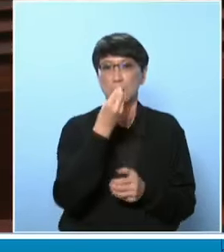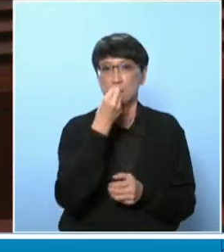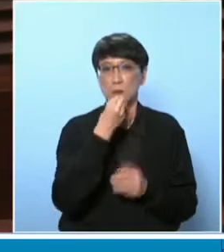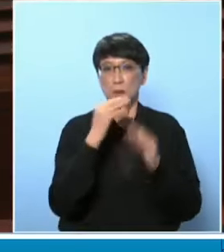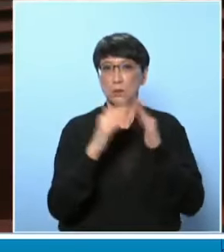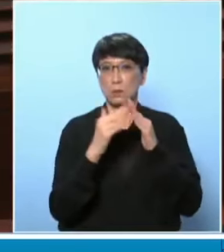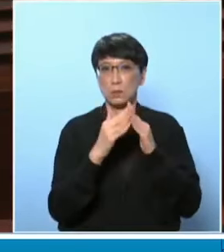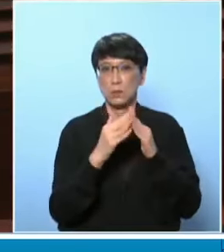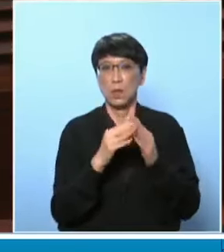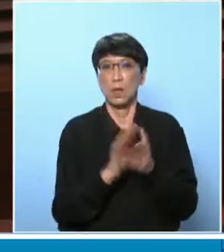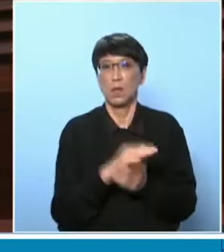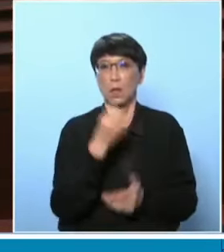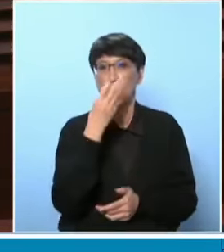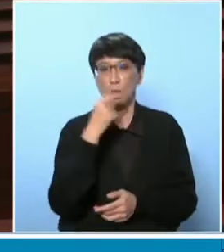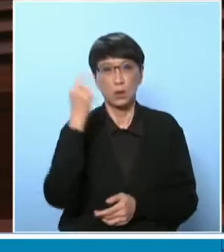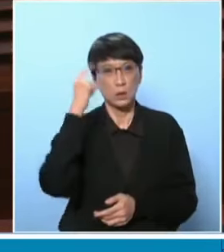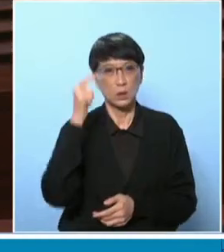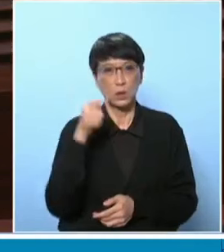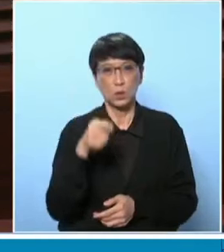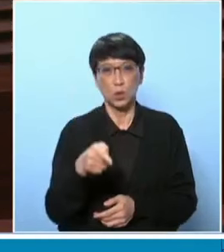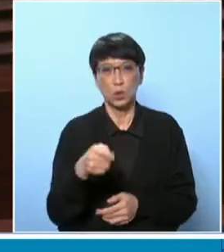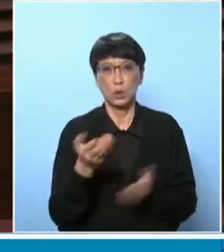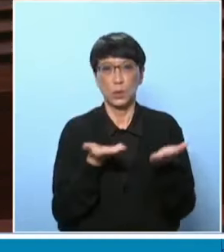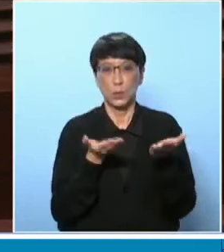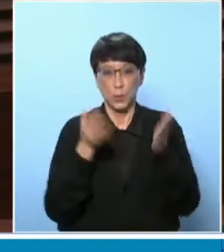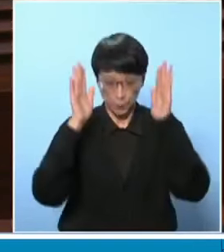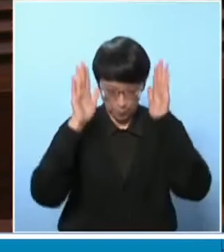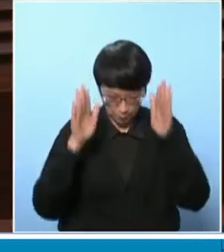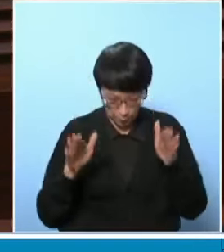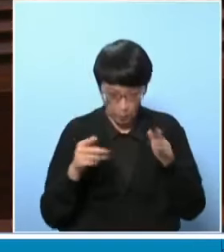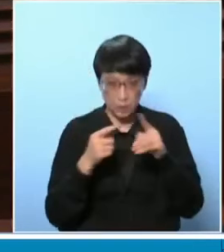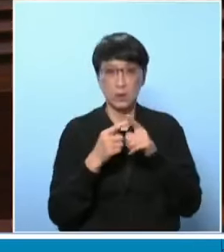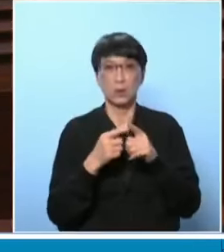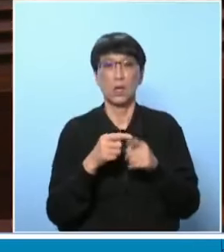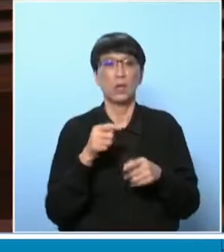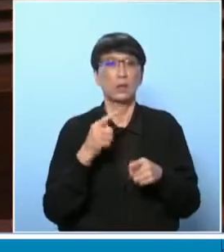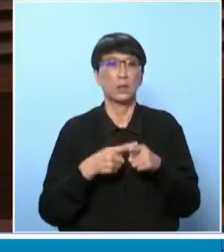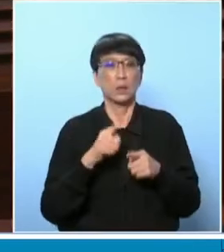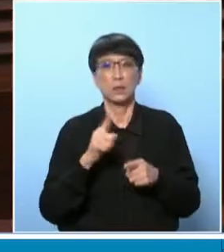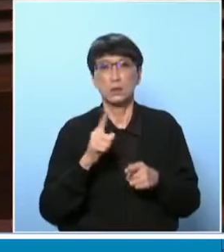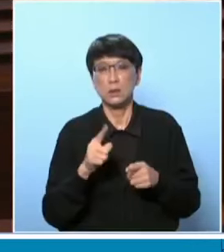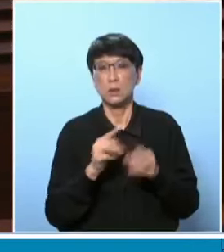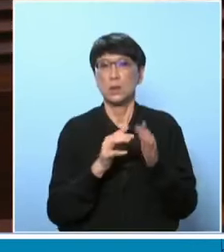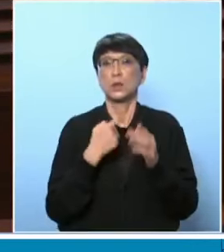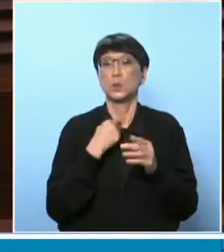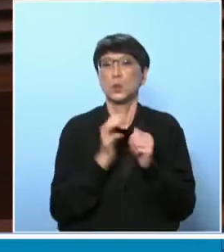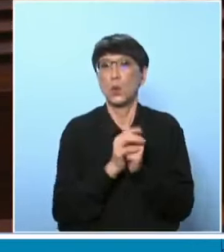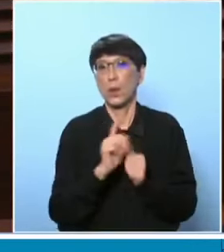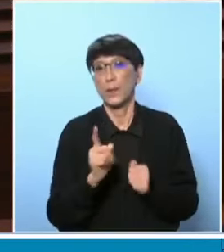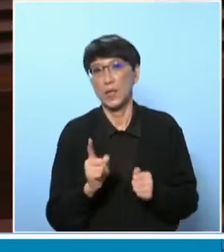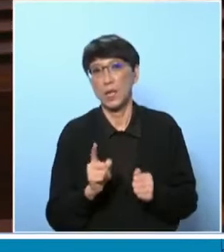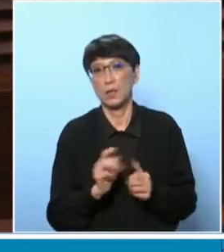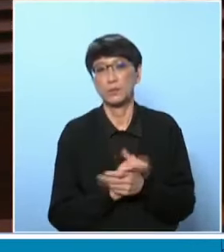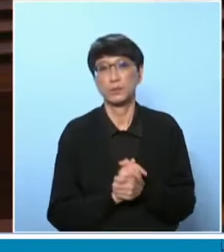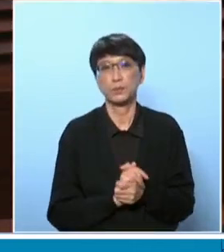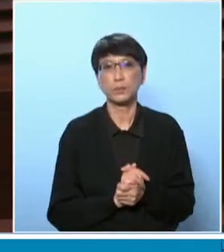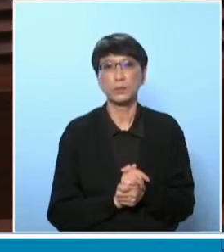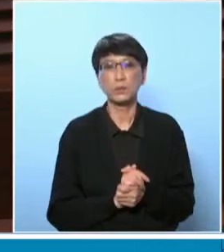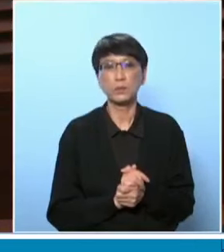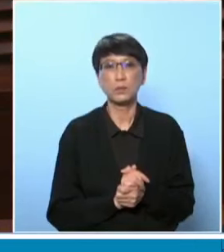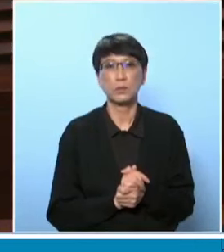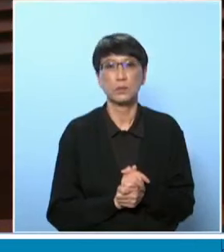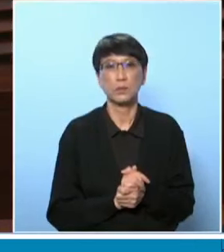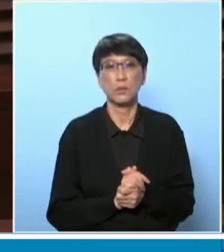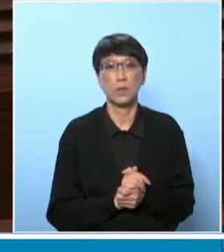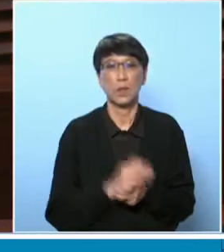都知道啊？譬如即係穆斯林嘅人嚟到嘅時候，佢其實有啲咩期望咧？佢嘅要求係點咧？所以其實喺呢